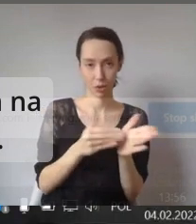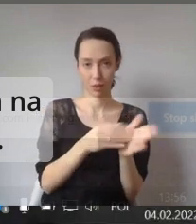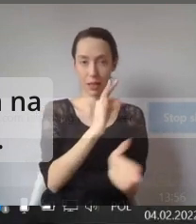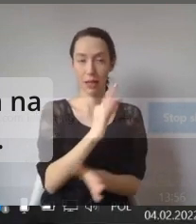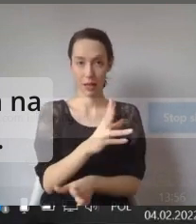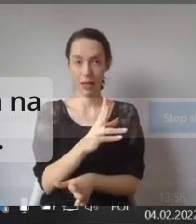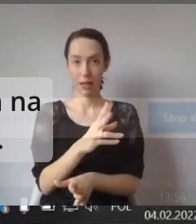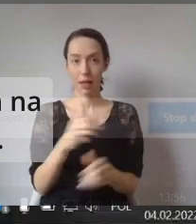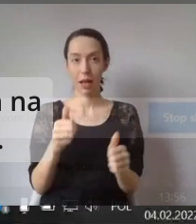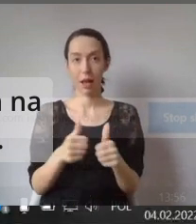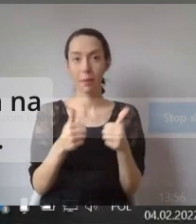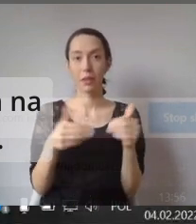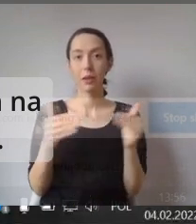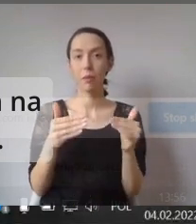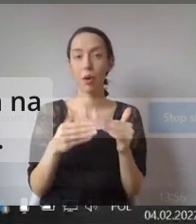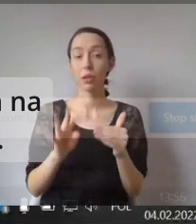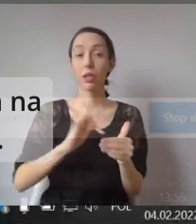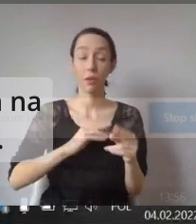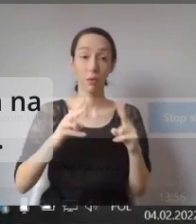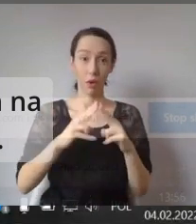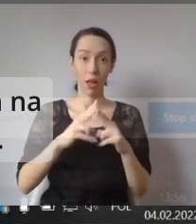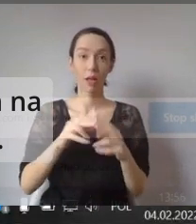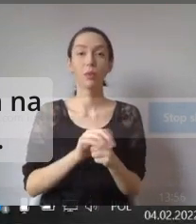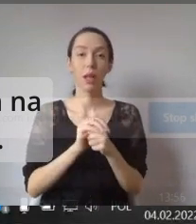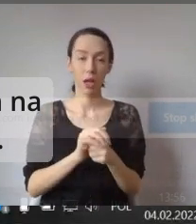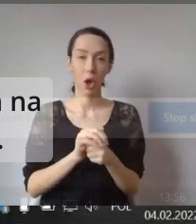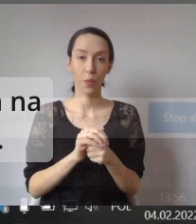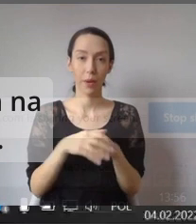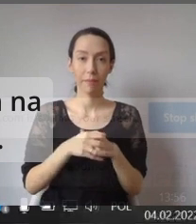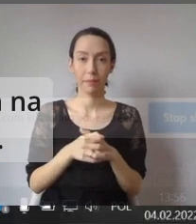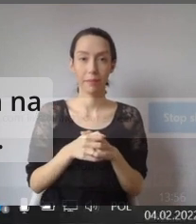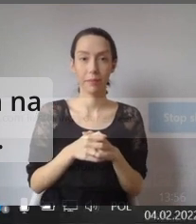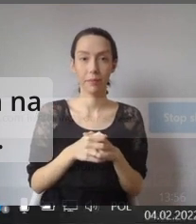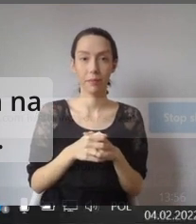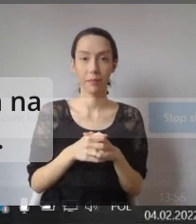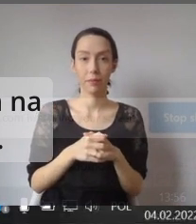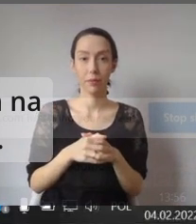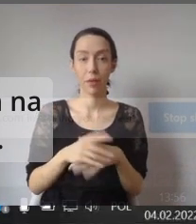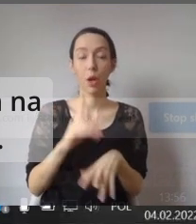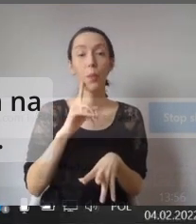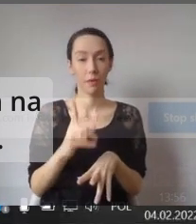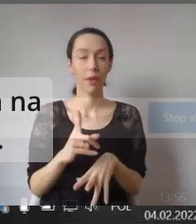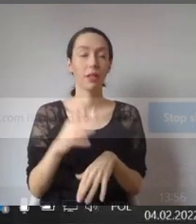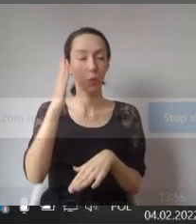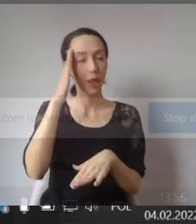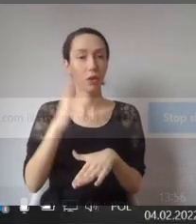mogli swoim kontaktom, swoim znajomym na LinkedInie po prostu tutaj potwierdzać te umiejętności.